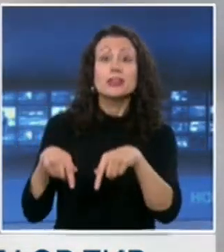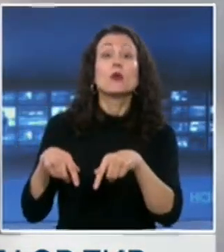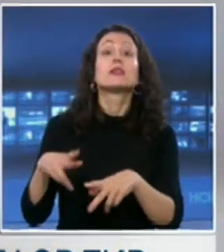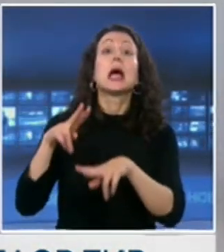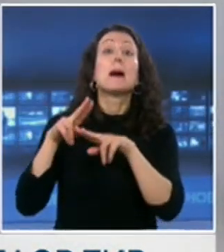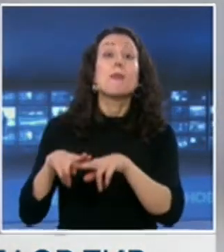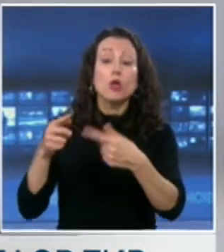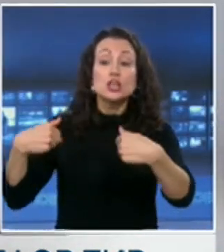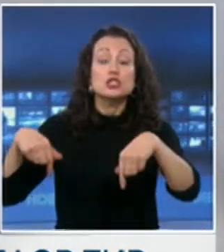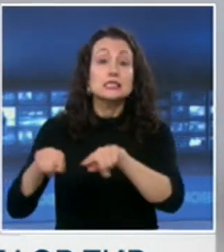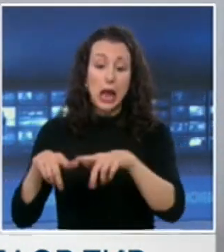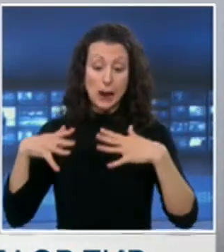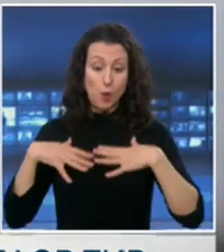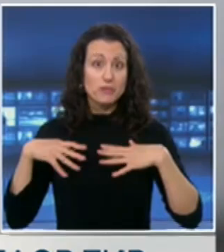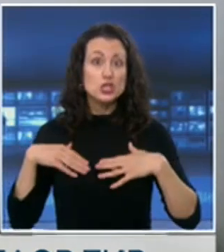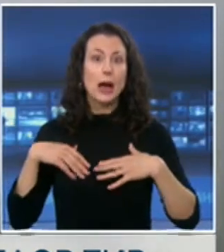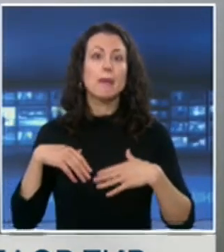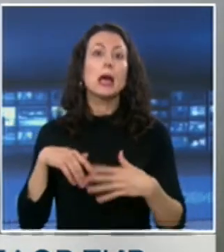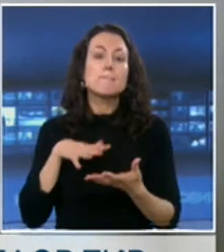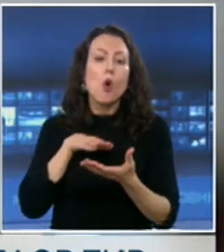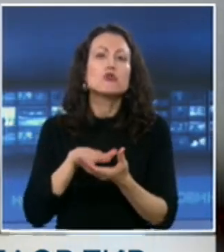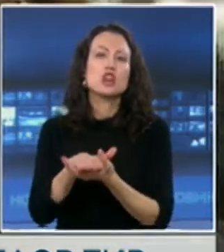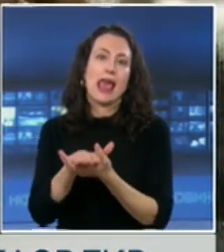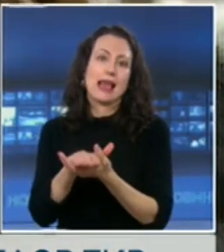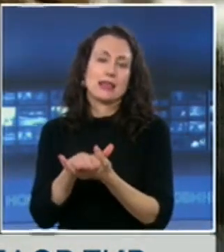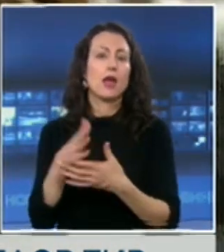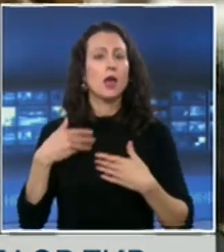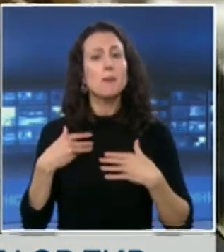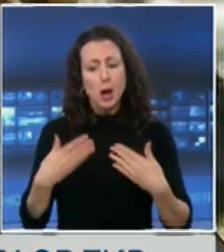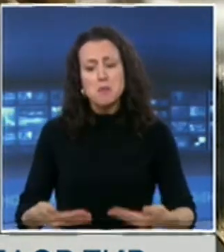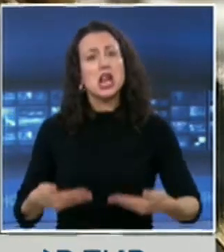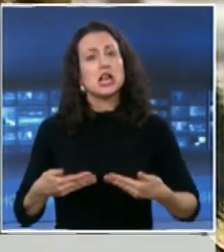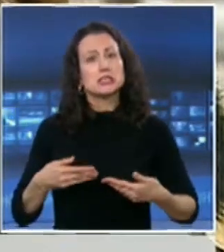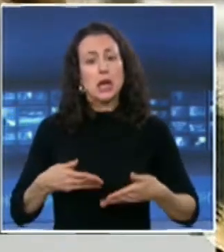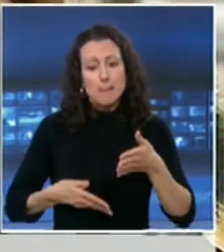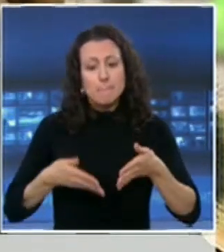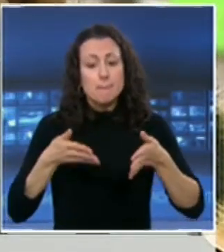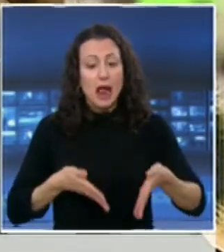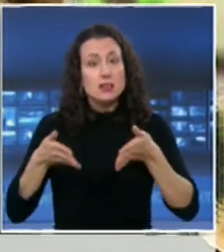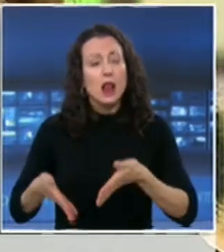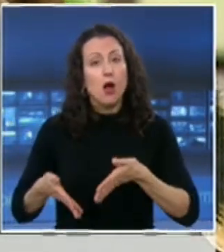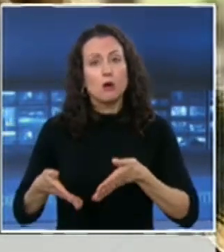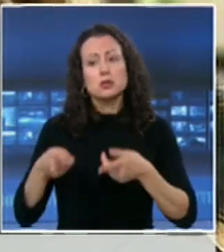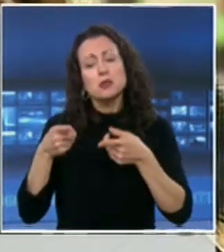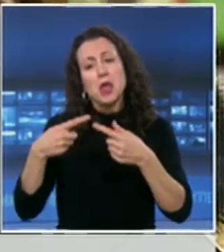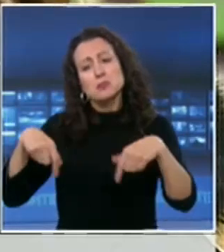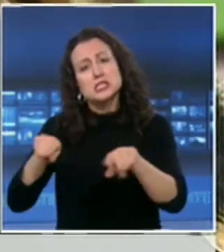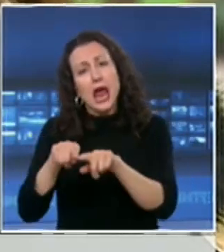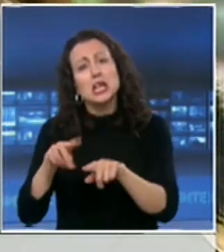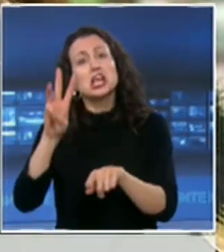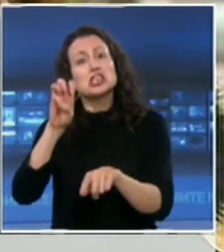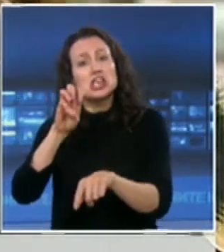по пижама, по чехли, по къси панталони от 30 градусова затоплена стая